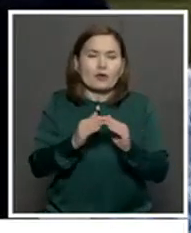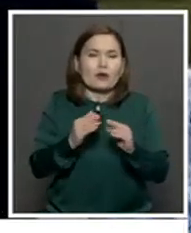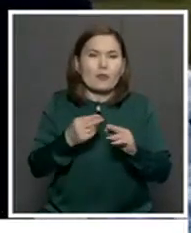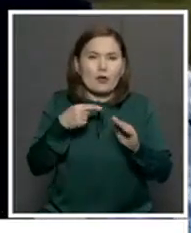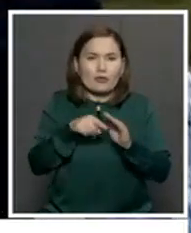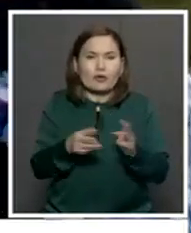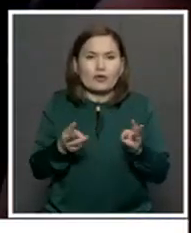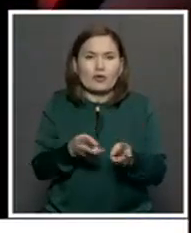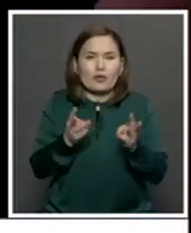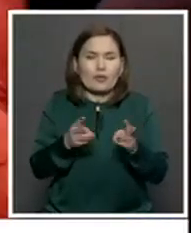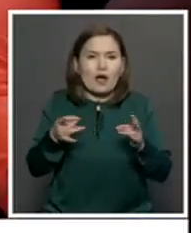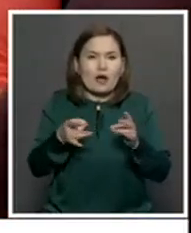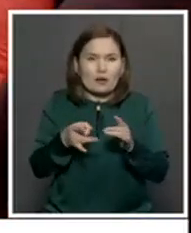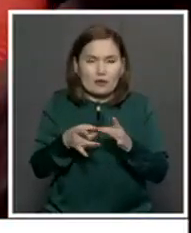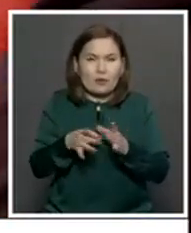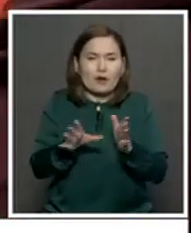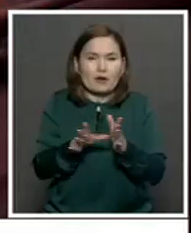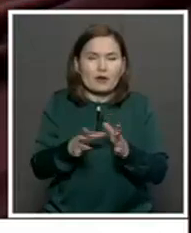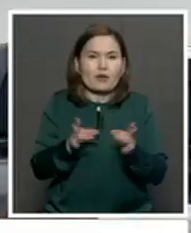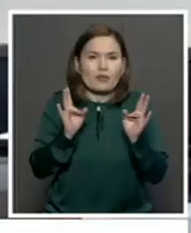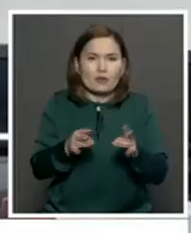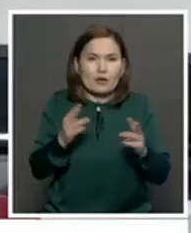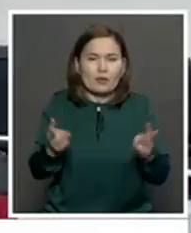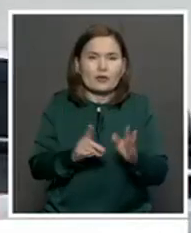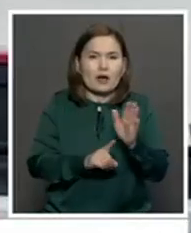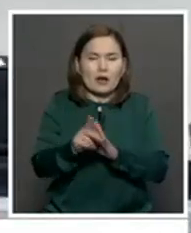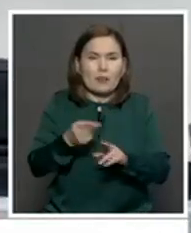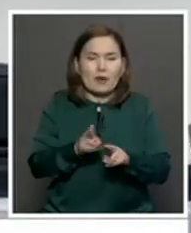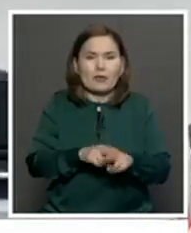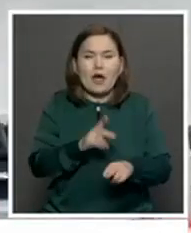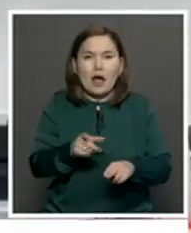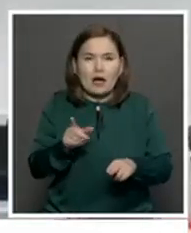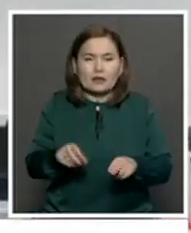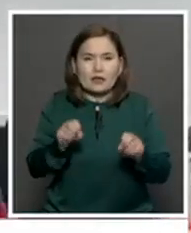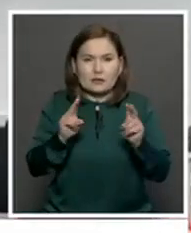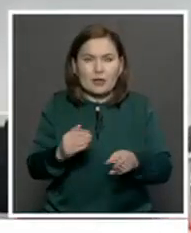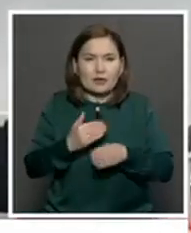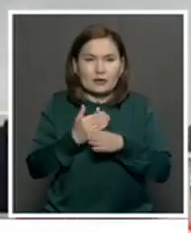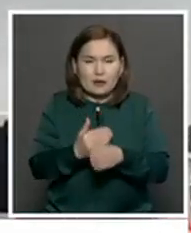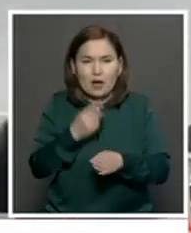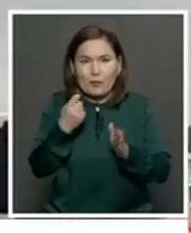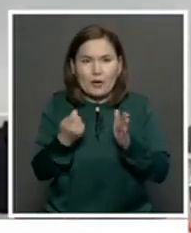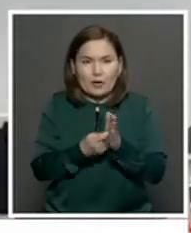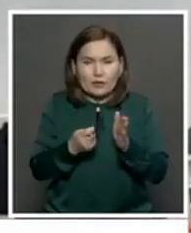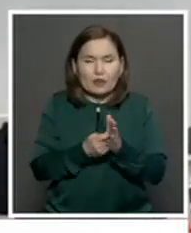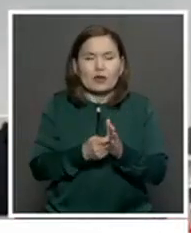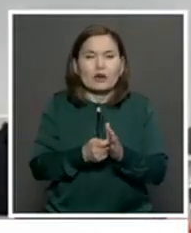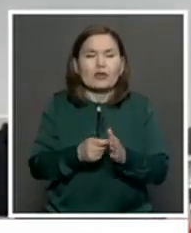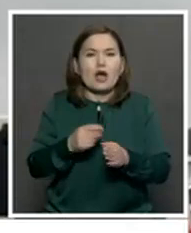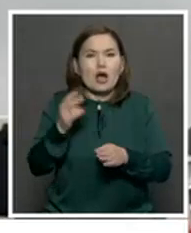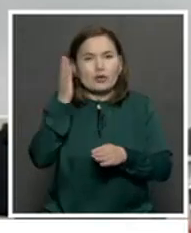әкеп жатыр. Кей тұрғындар бірнеше күн ыстық тамақ ішпегендерін айтуда. Олар үшін штат аумағында арнайы тамақтандыру және түнеу орталықтары